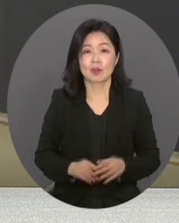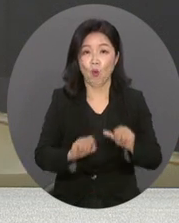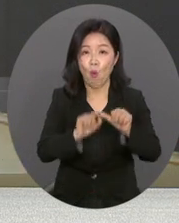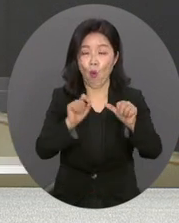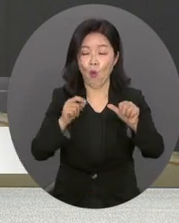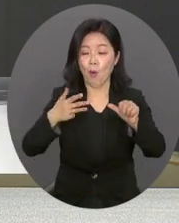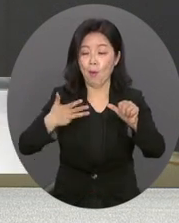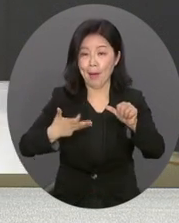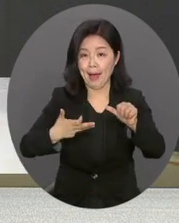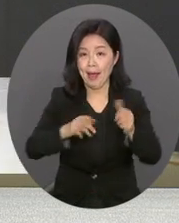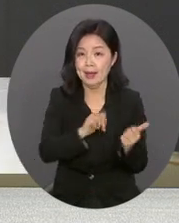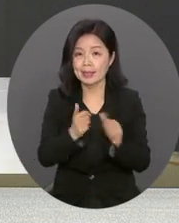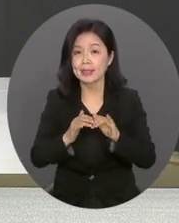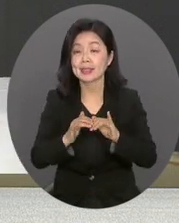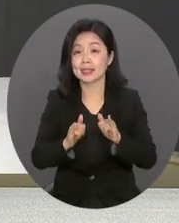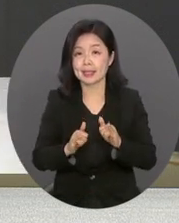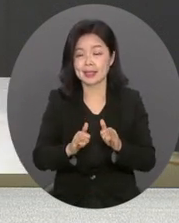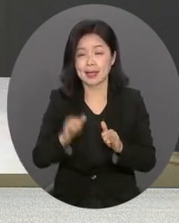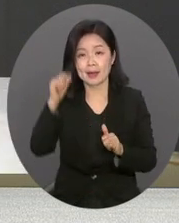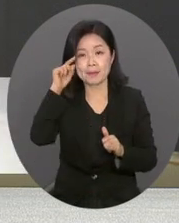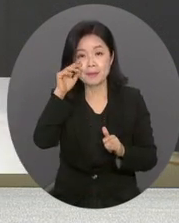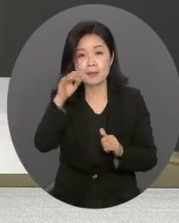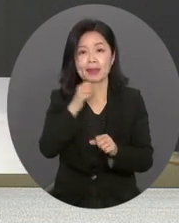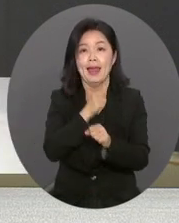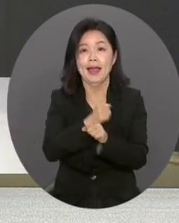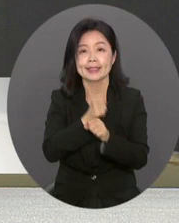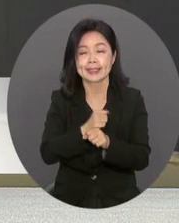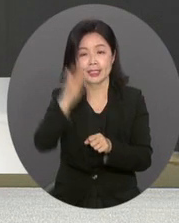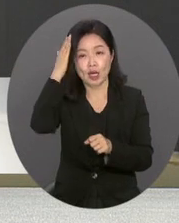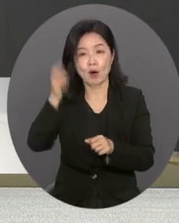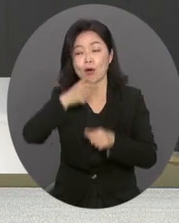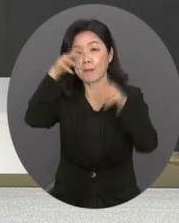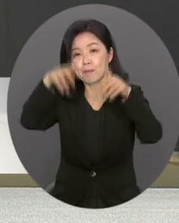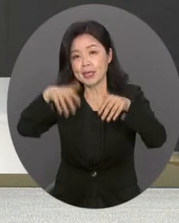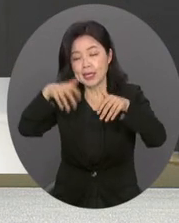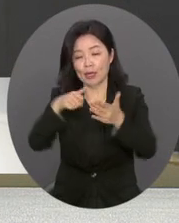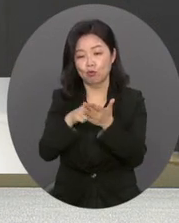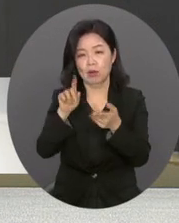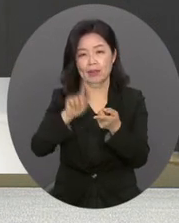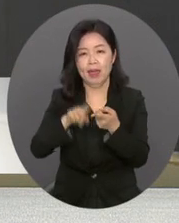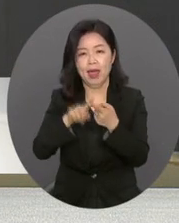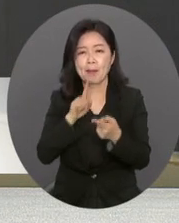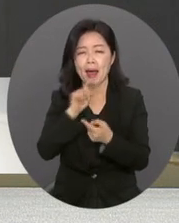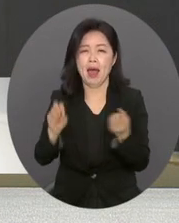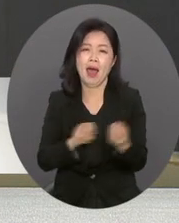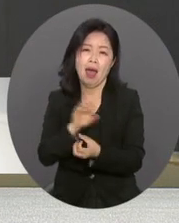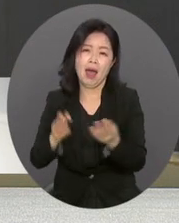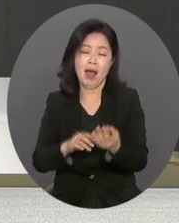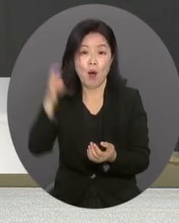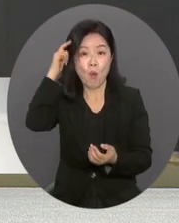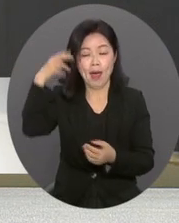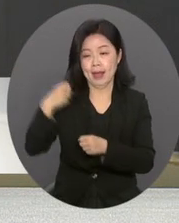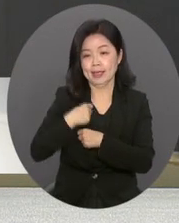5.18 희생자들을 추모하는 미술작품 검은 비를 둘러싼 논란은 여전히 진행형입니다. 계속 상무관에 둬야